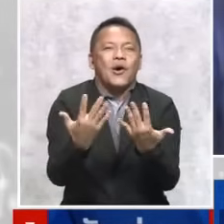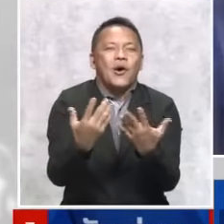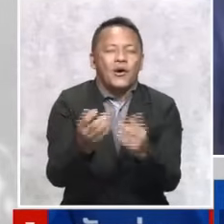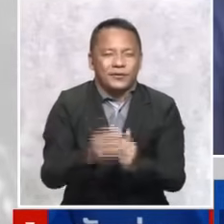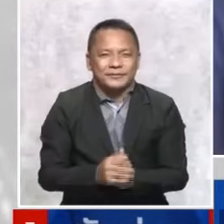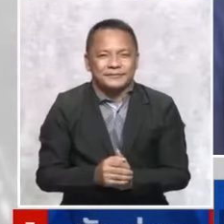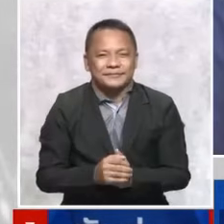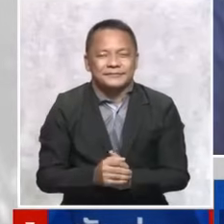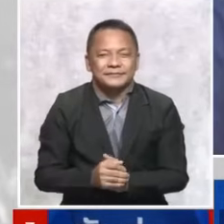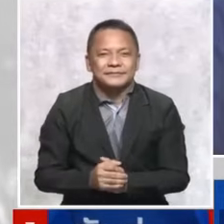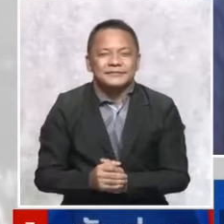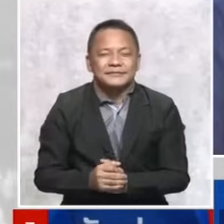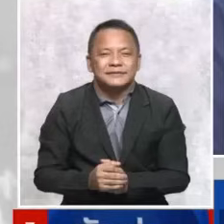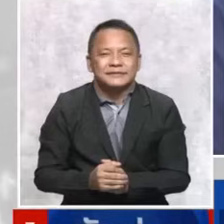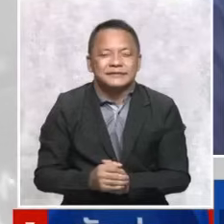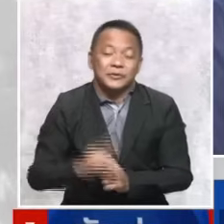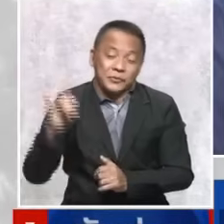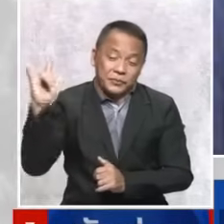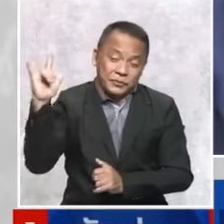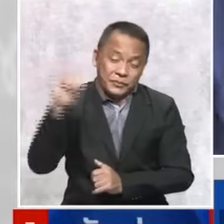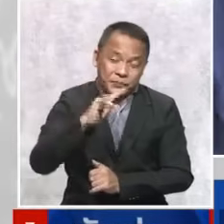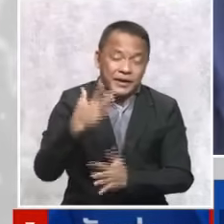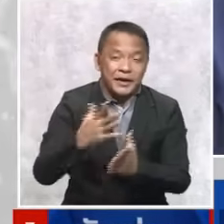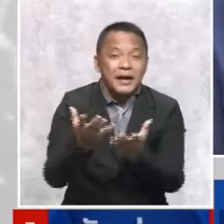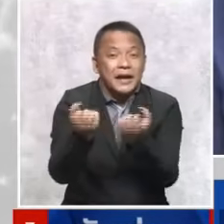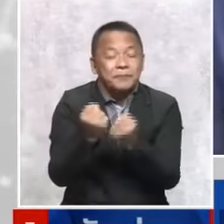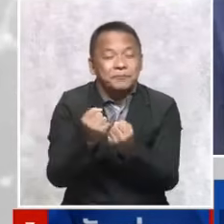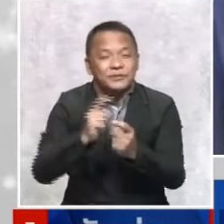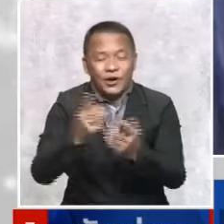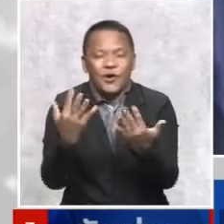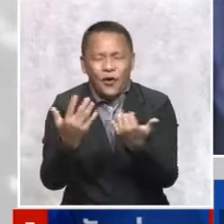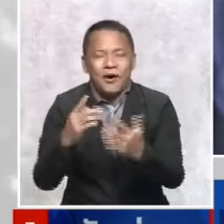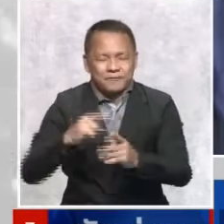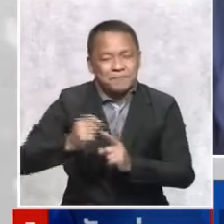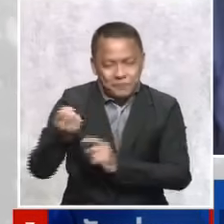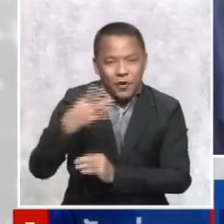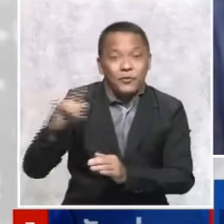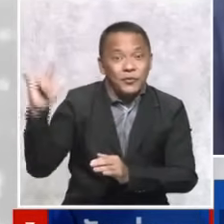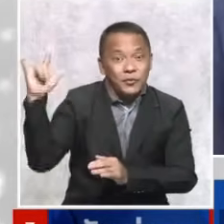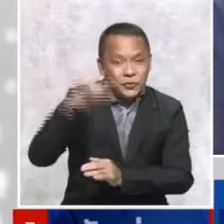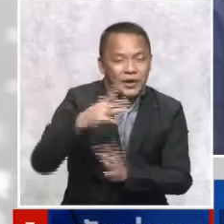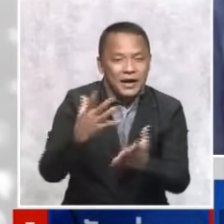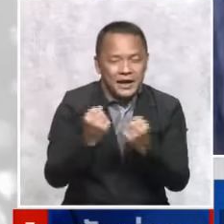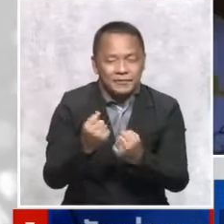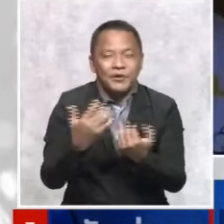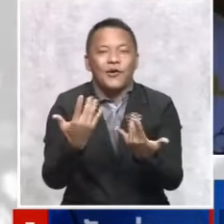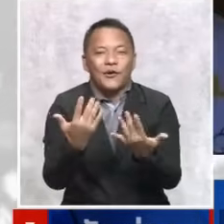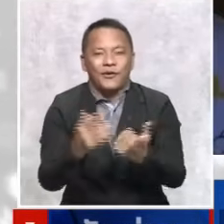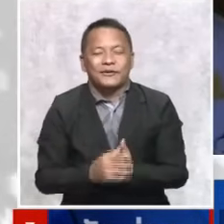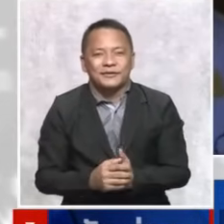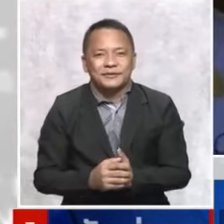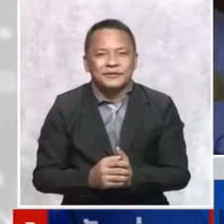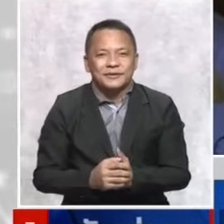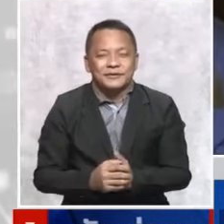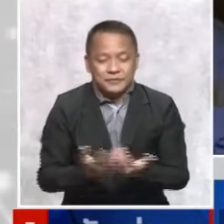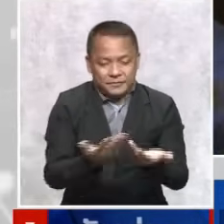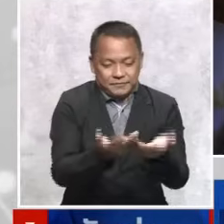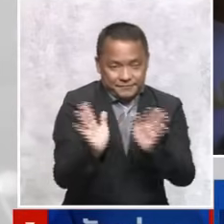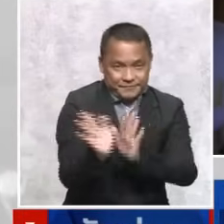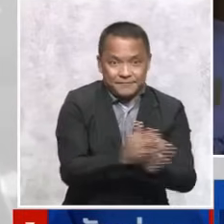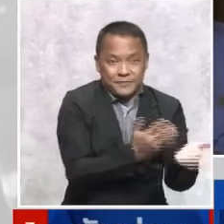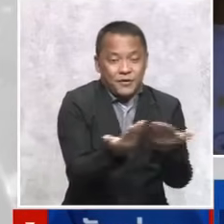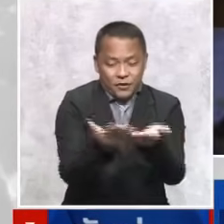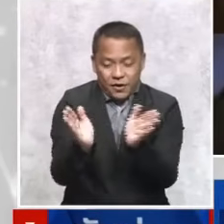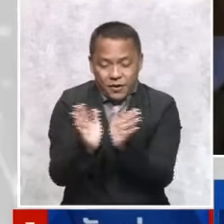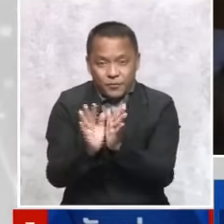าขึ้นเครื่องแล้วแฮปปี้ฮับล้อค่ะล้อคำนี้วันนี้ก็ขึ้นเหลือล้อคำนี้ค่ะขอบคุณ อีกครอบครัวนึงนะคะเป็นคร